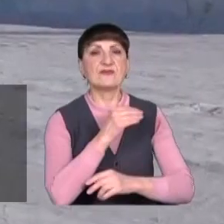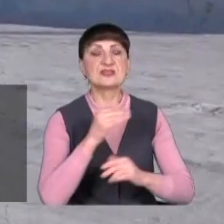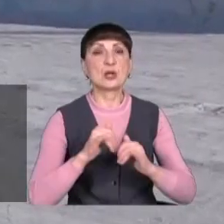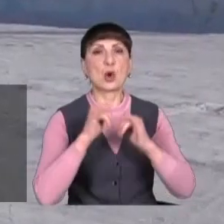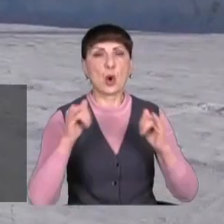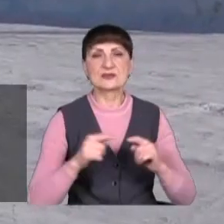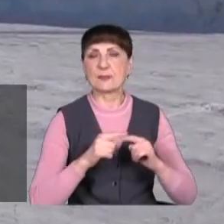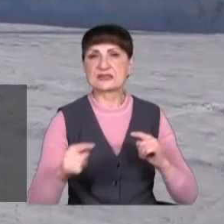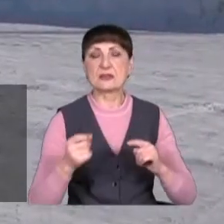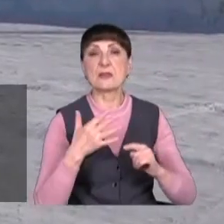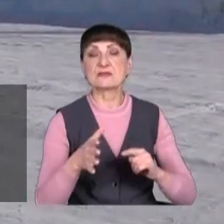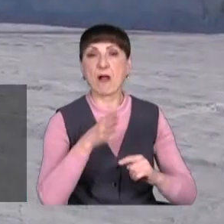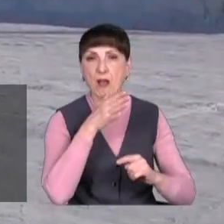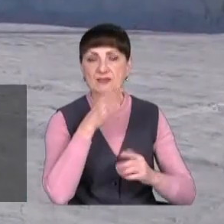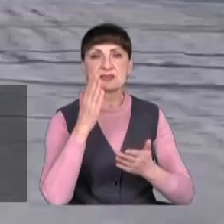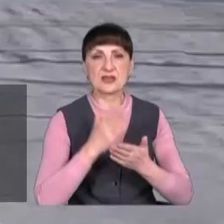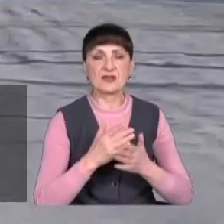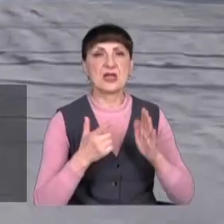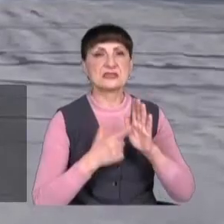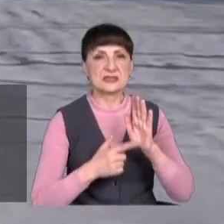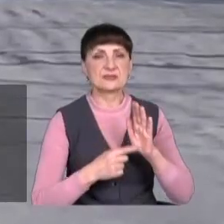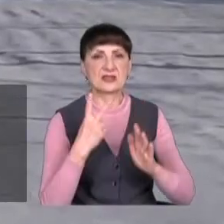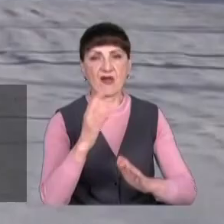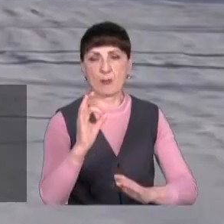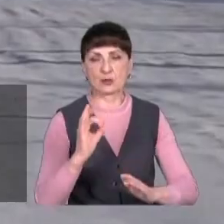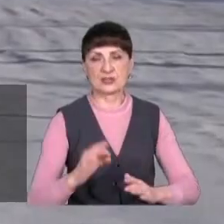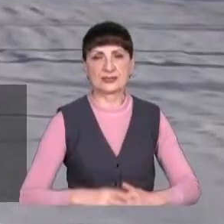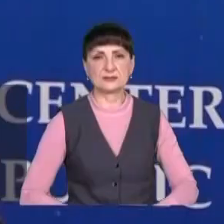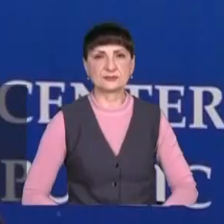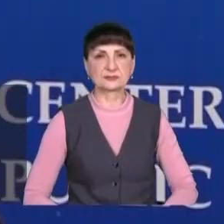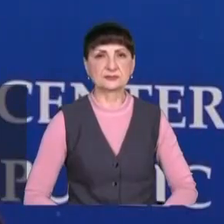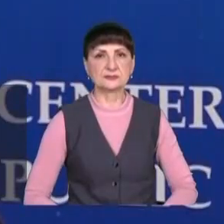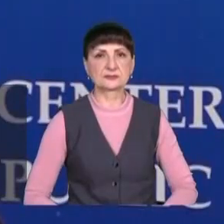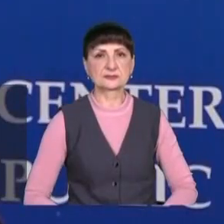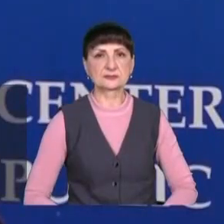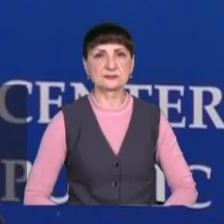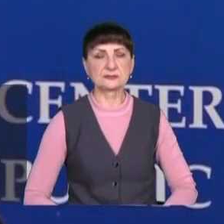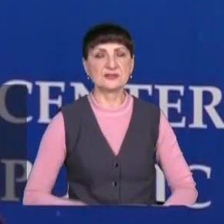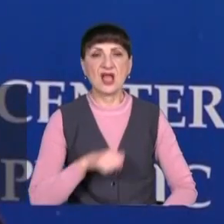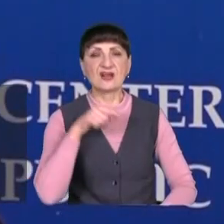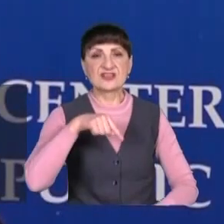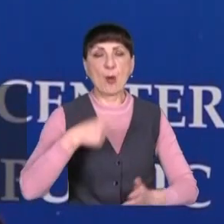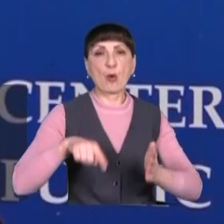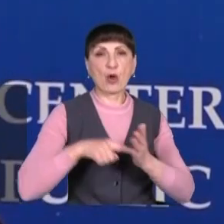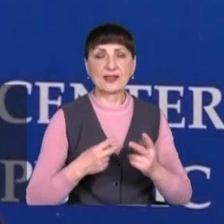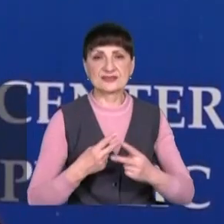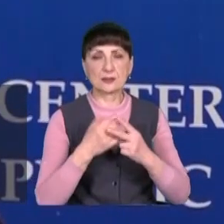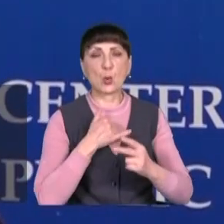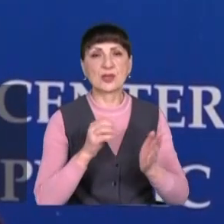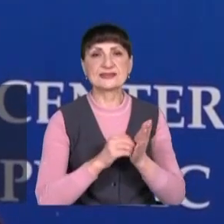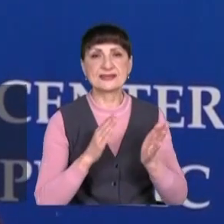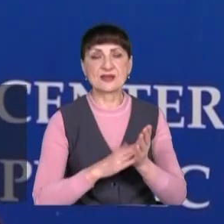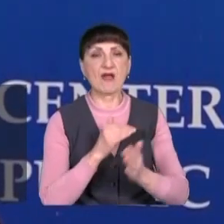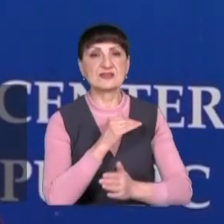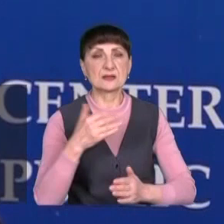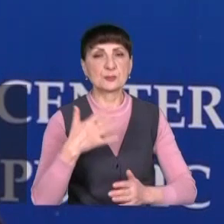за последние несколько лет составил 72%. В самом городе Кошче у нас зарегистрировано